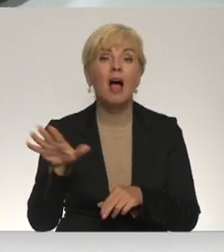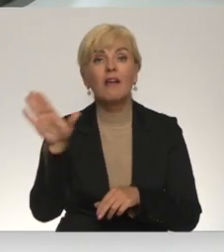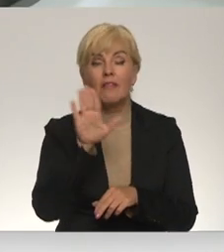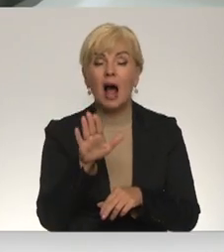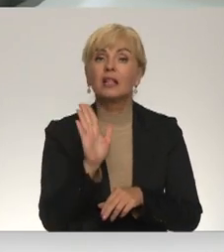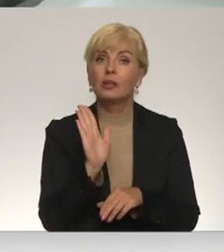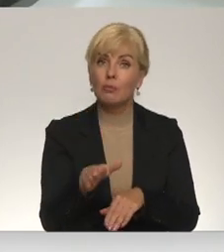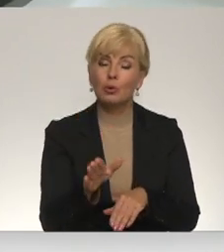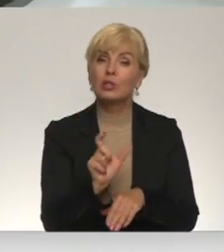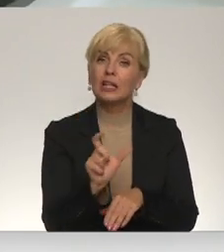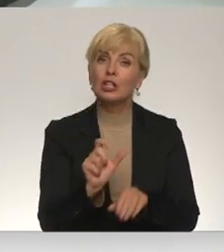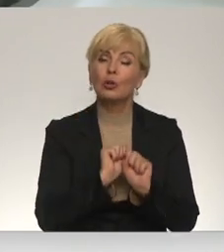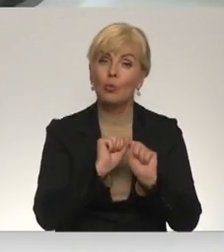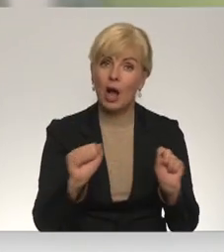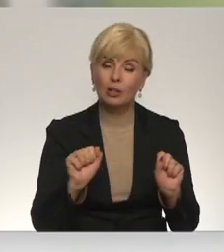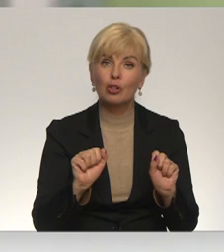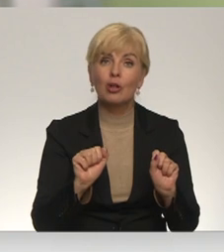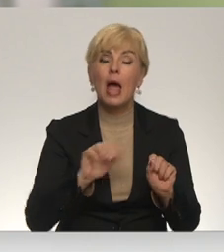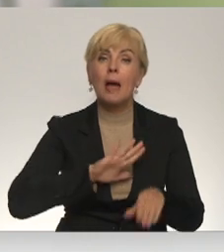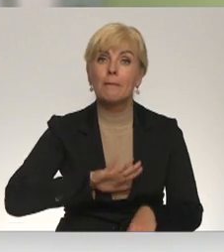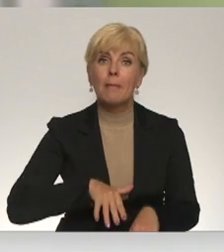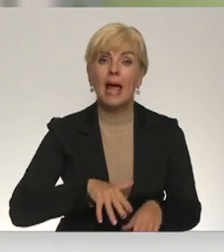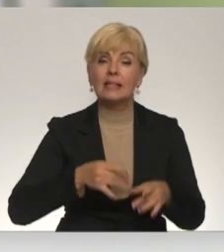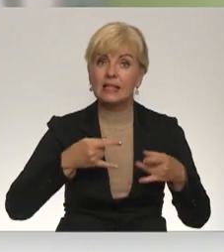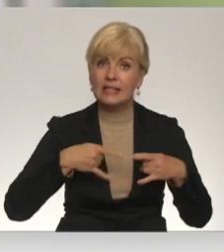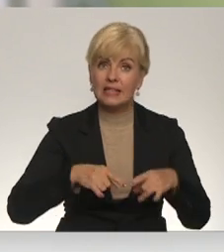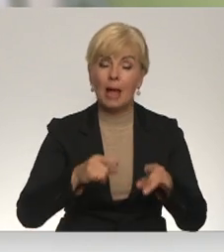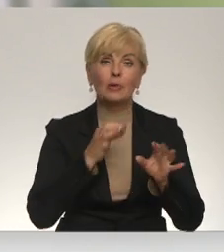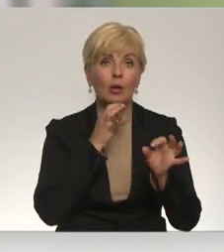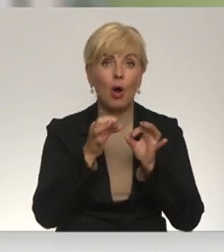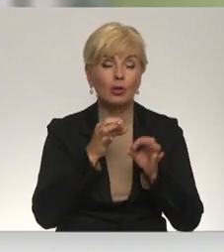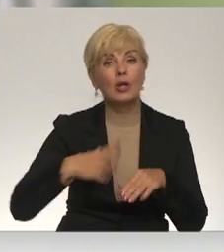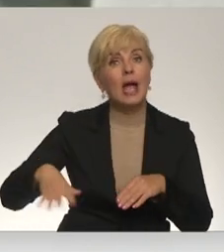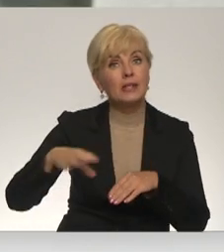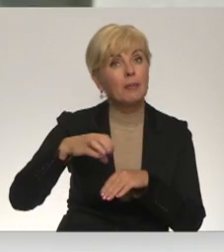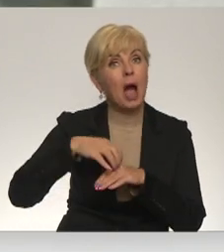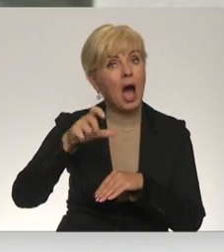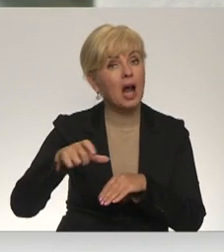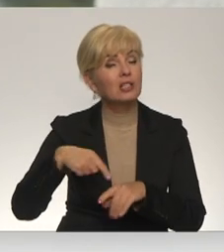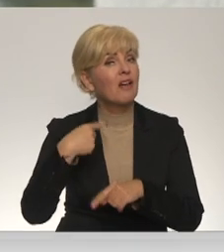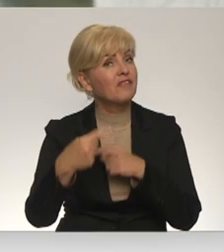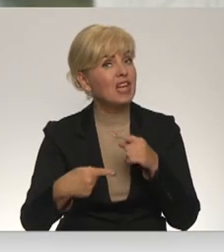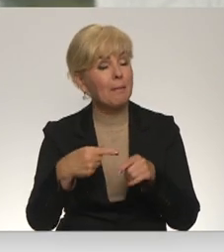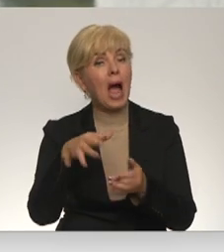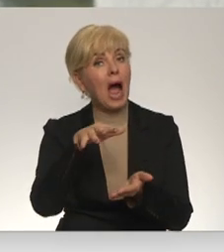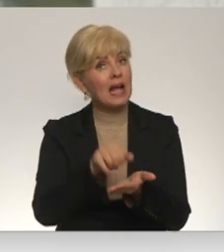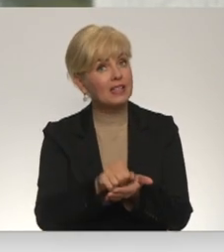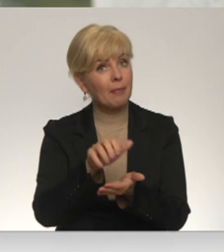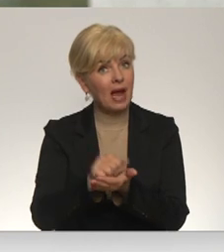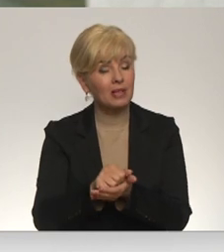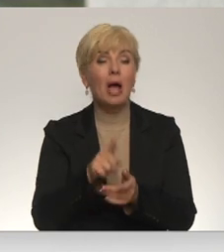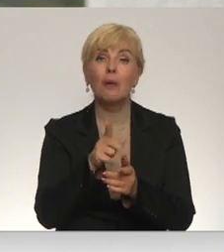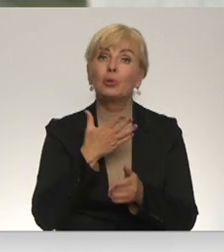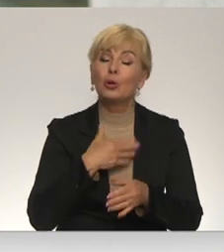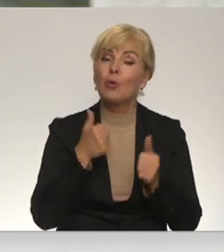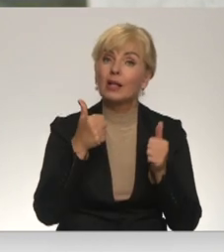tiks nodrošināt tas arī pēcdzemdību konsultācijas. Mūsu ģimenes ārsti ir diezgan aizņemti un būtu jauki, ja katra